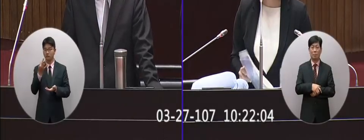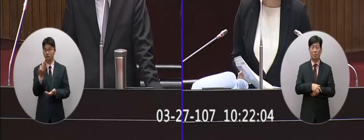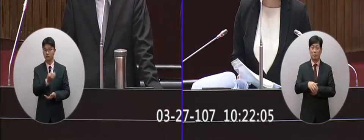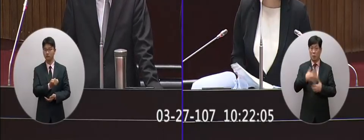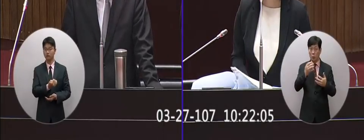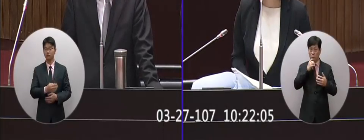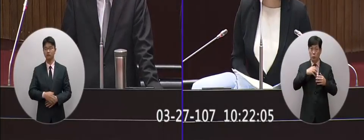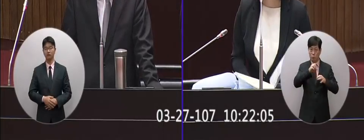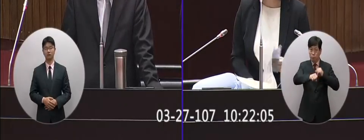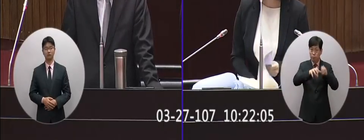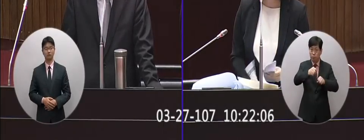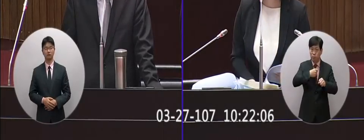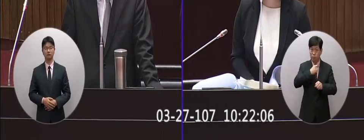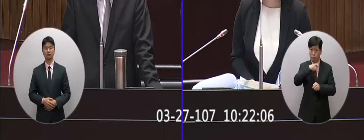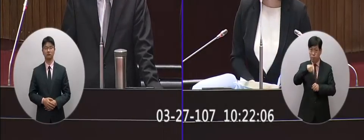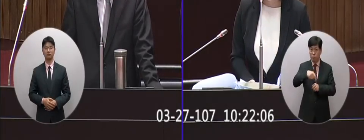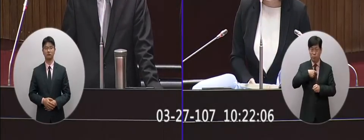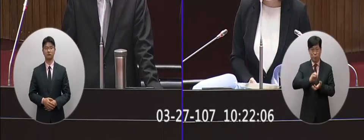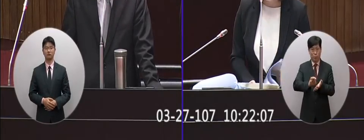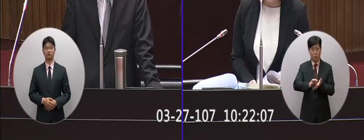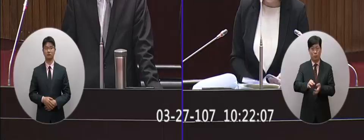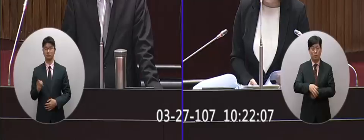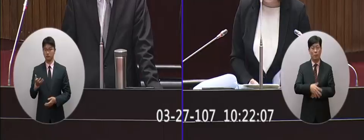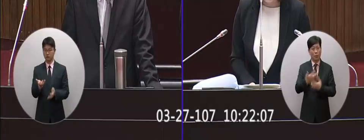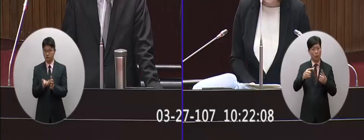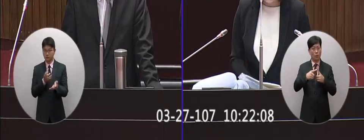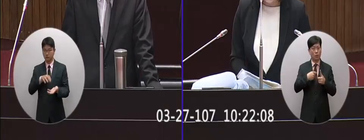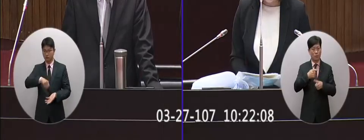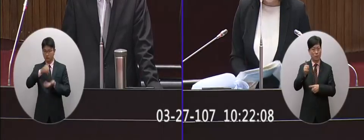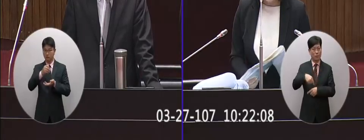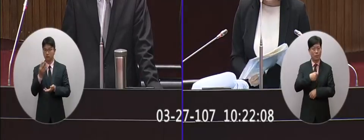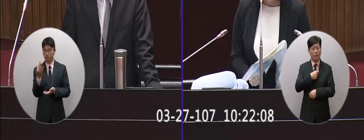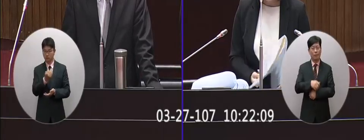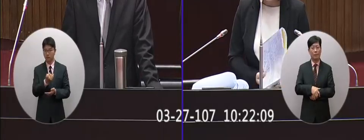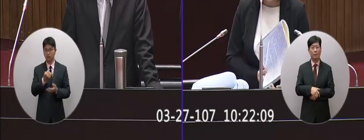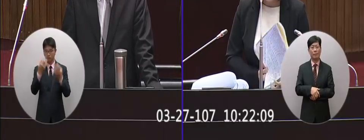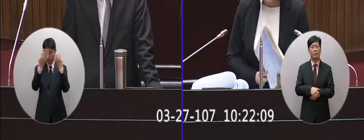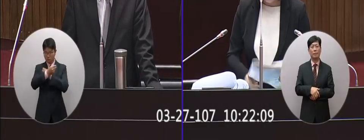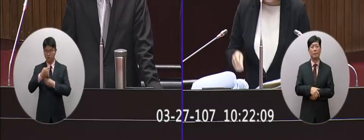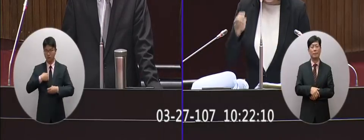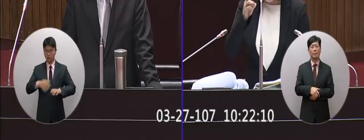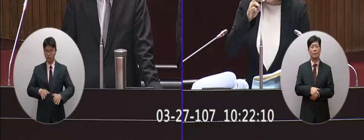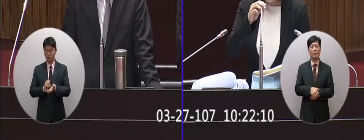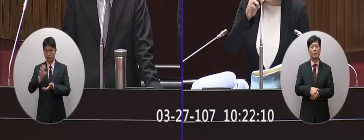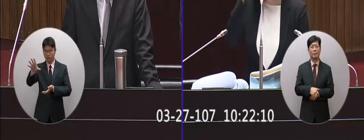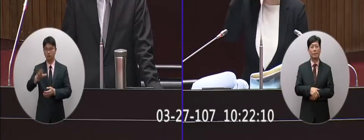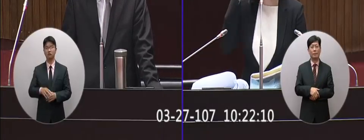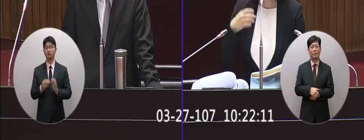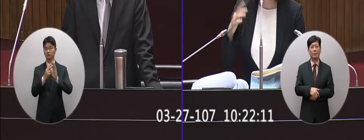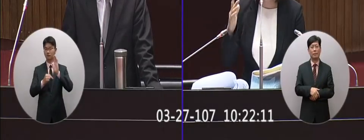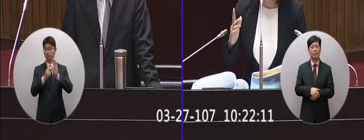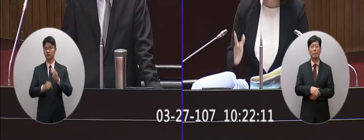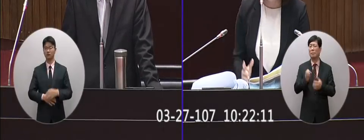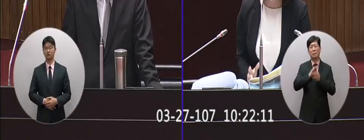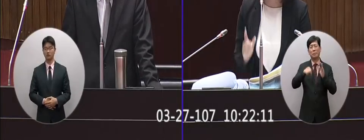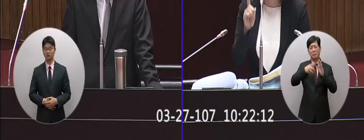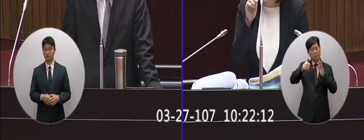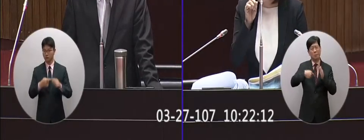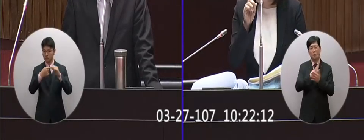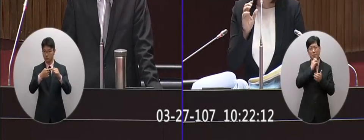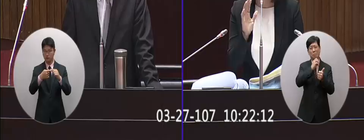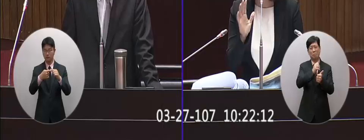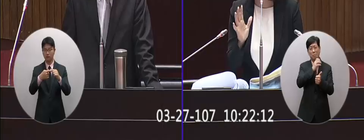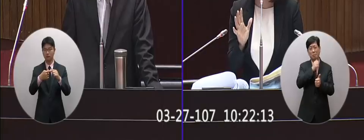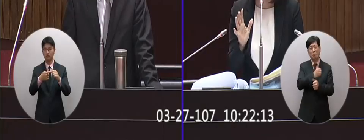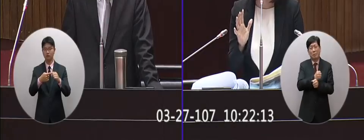来争食这个大饼，我相信其实很多人 想来。你刚刚有几点误解，我来跟你报告一下哈。 关系院长，我只是提醒啊哈，